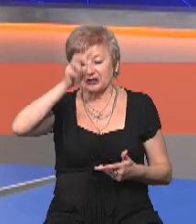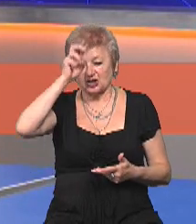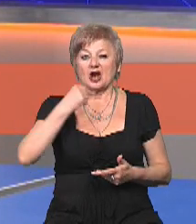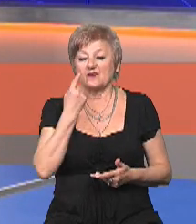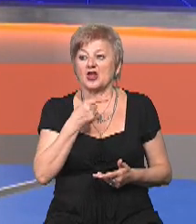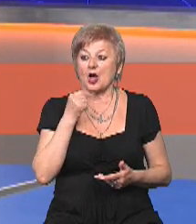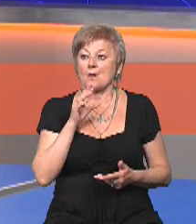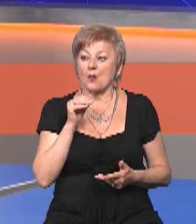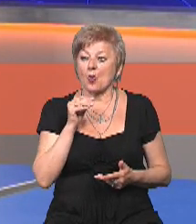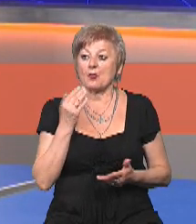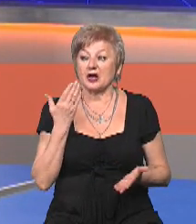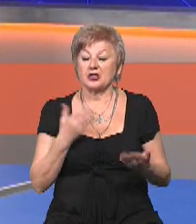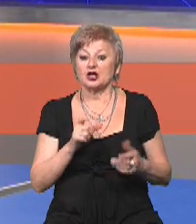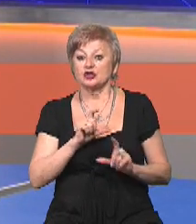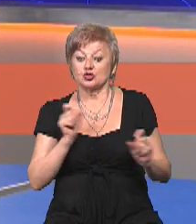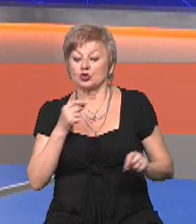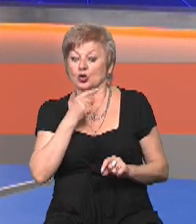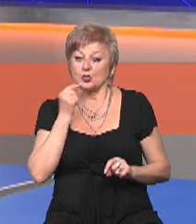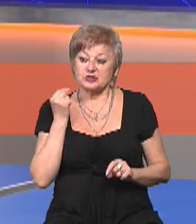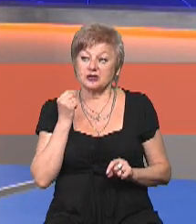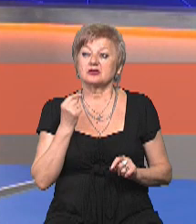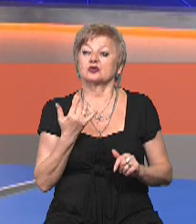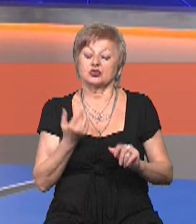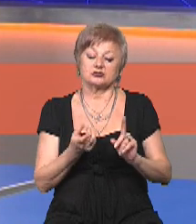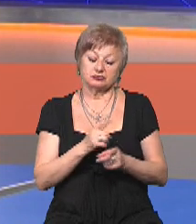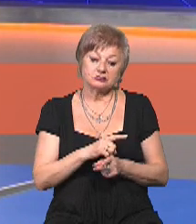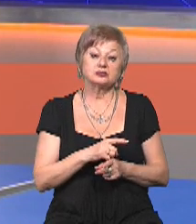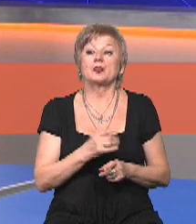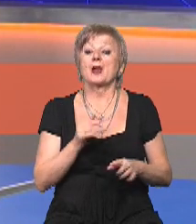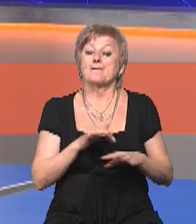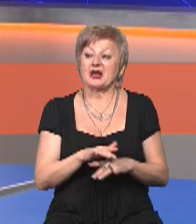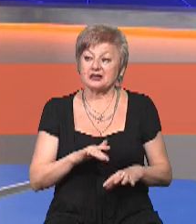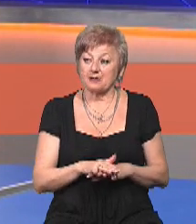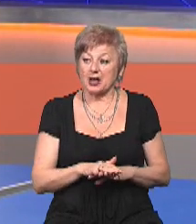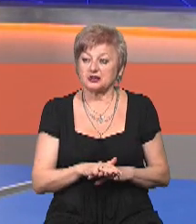мова. Якщо школи з російської мови навчання, то ще й російська. Математика,